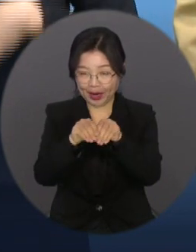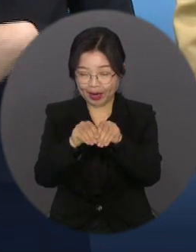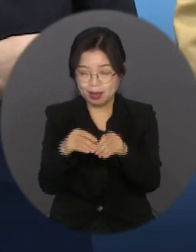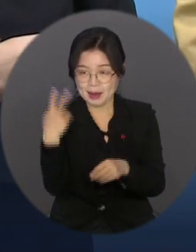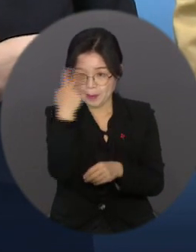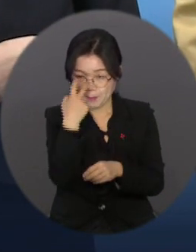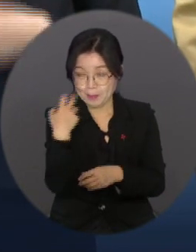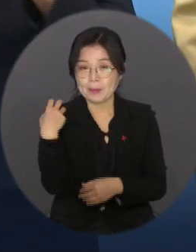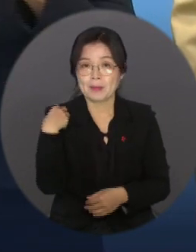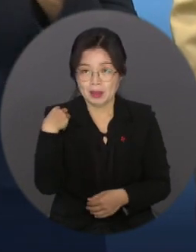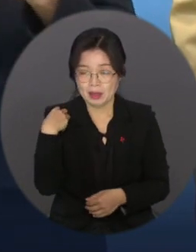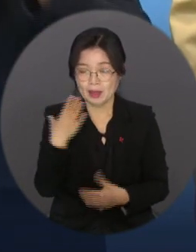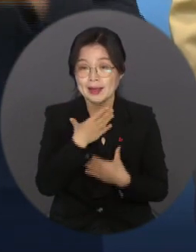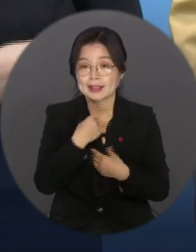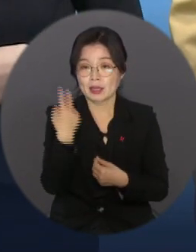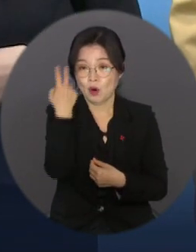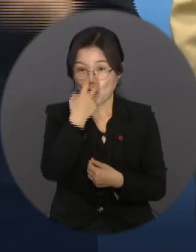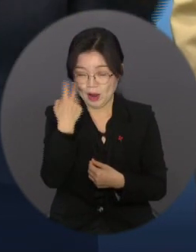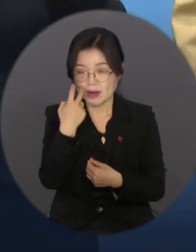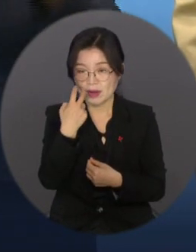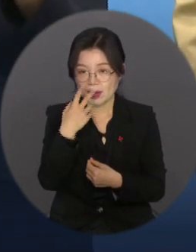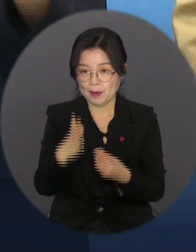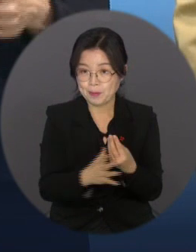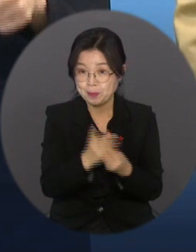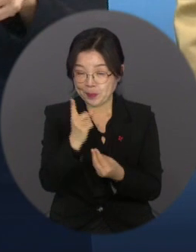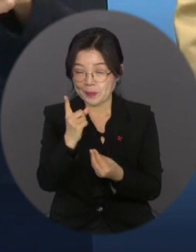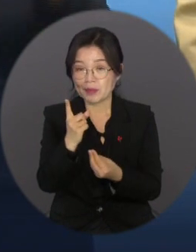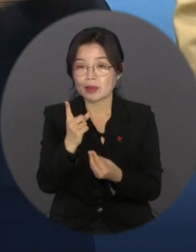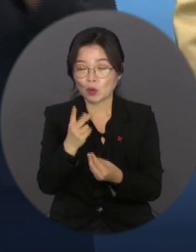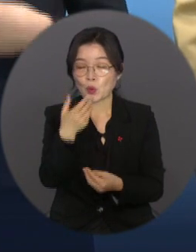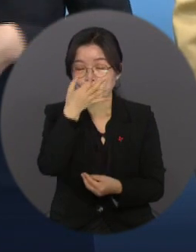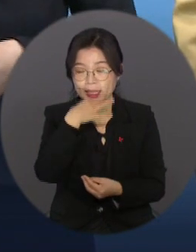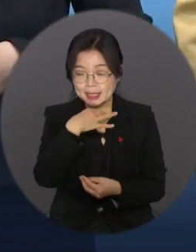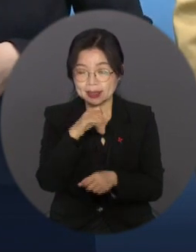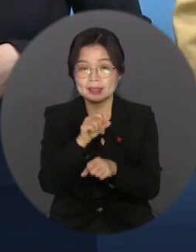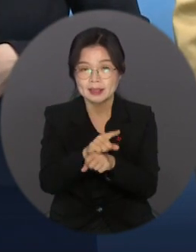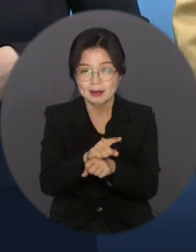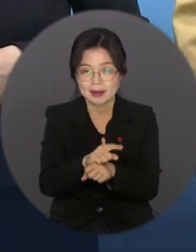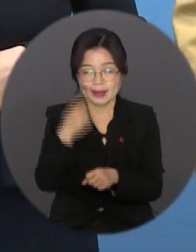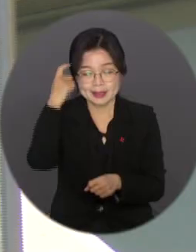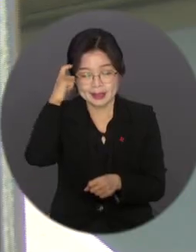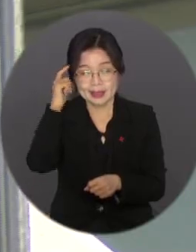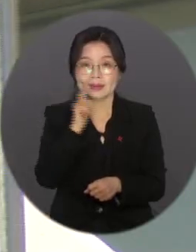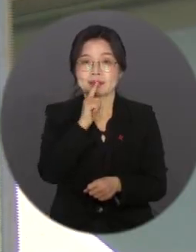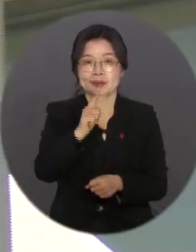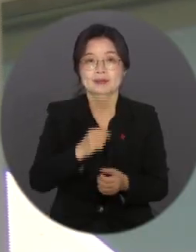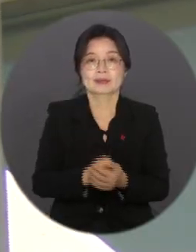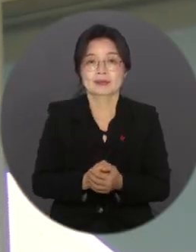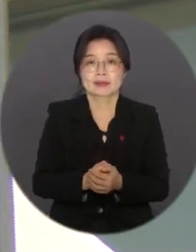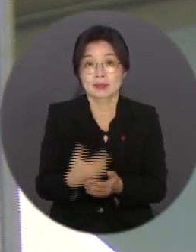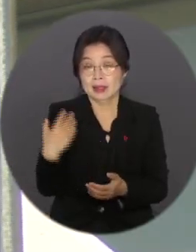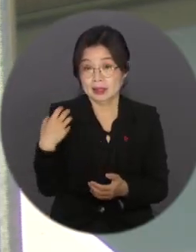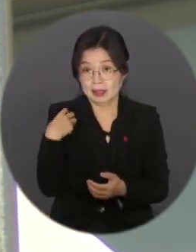역할을 함으로써 안전관리 업무의 일관성, 통합성, 효율성을 제고하겠습니다. 당시